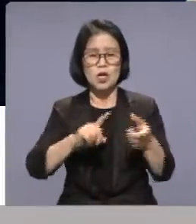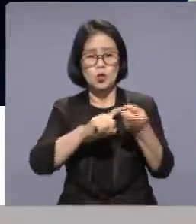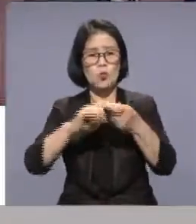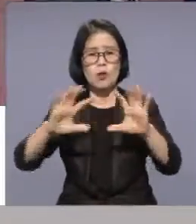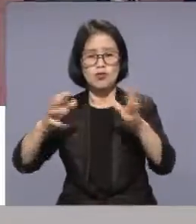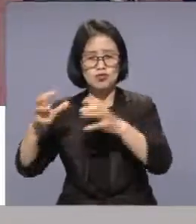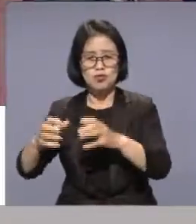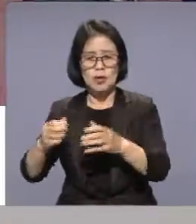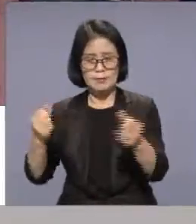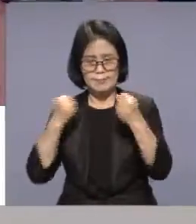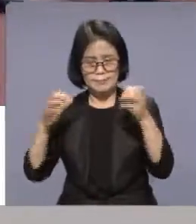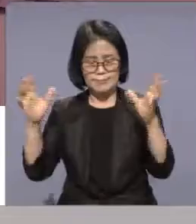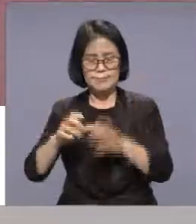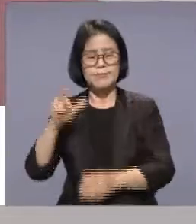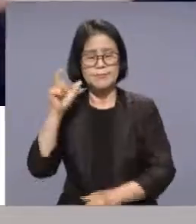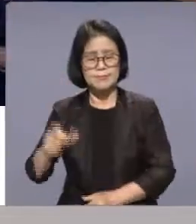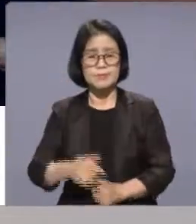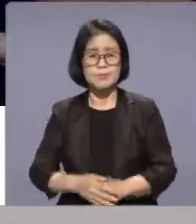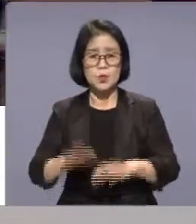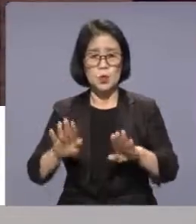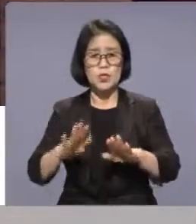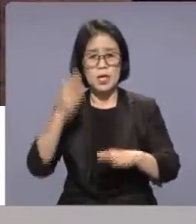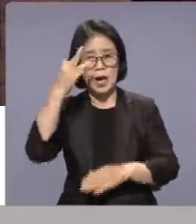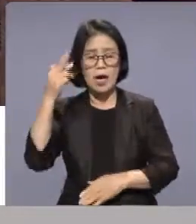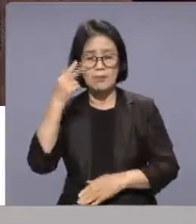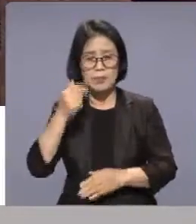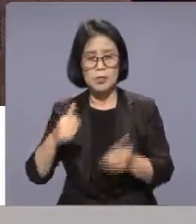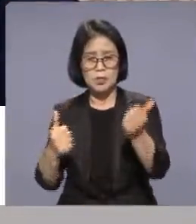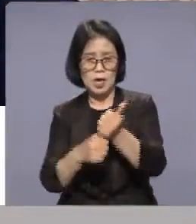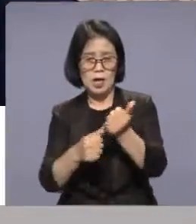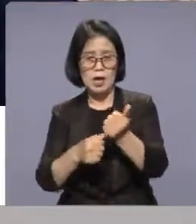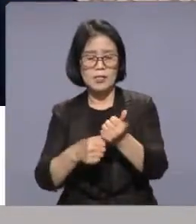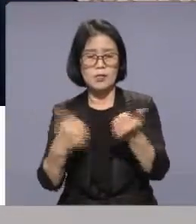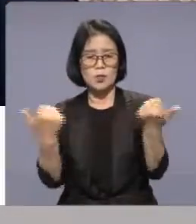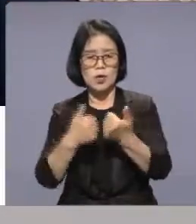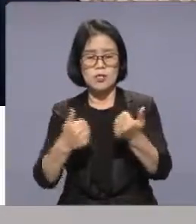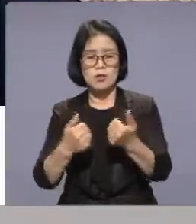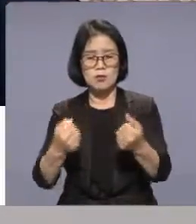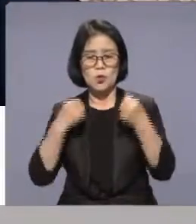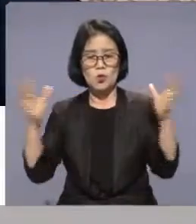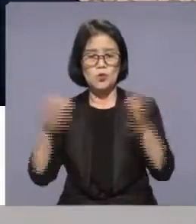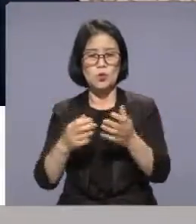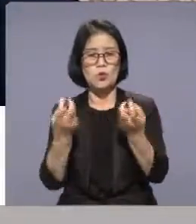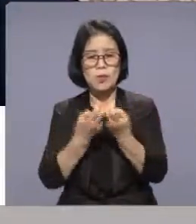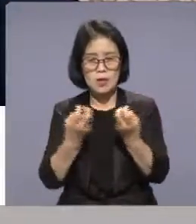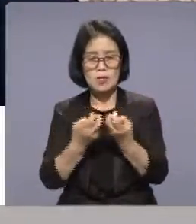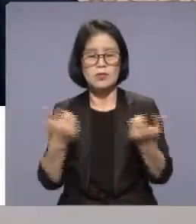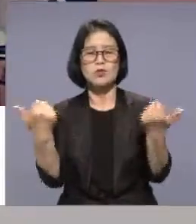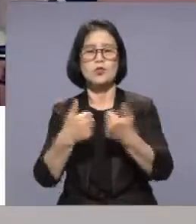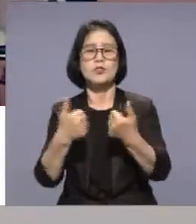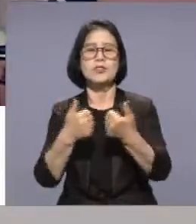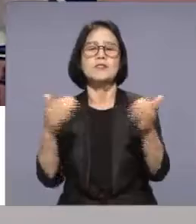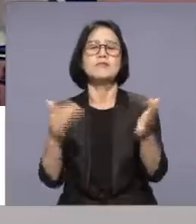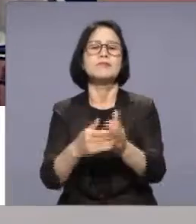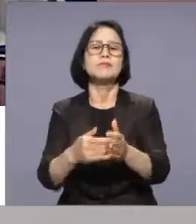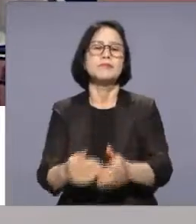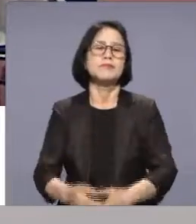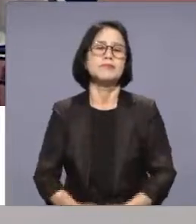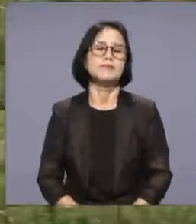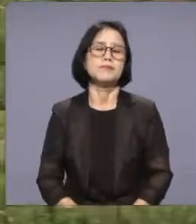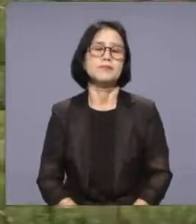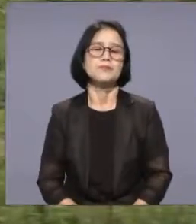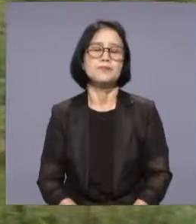외교적 결속을 강조한 가운데 오늘 열린 한미 외교차관 회담에서 공조 강화 방안이 논의됐습니다. 이훈총 기자입니다.